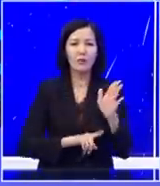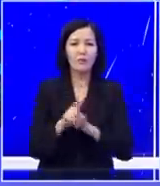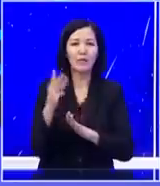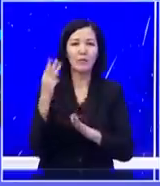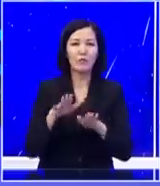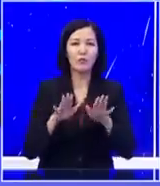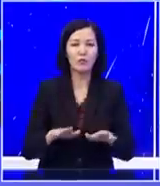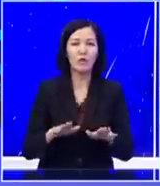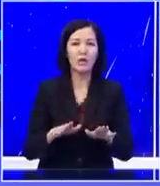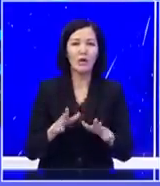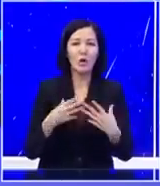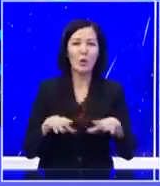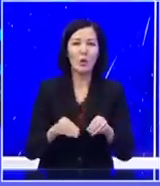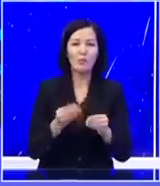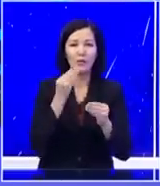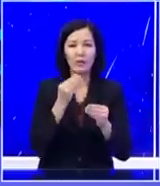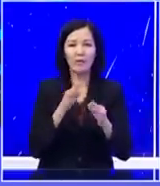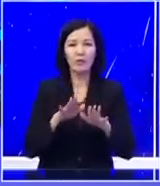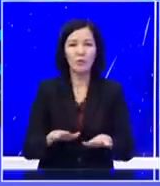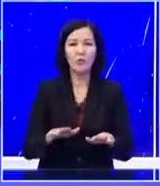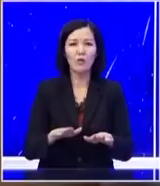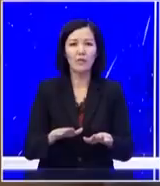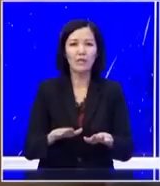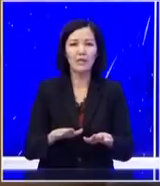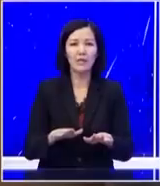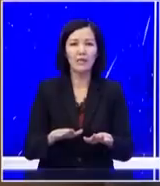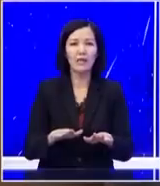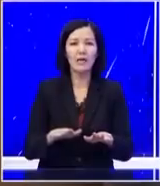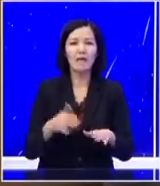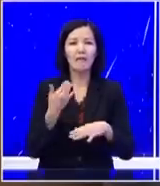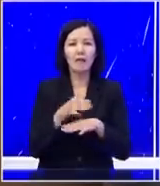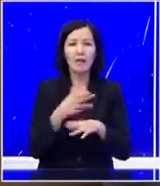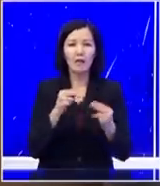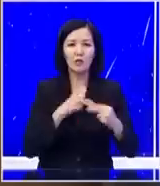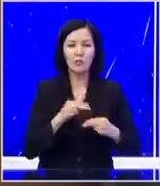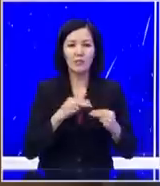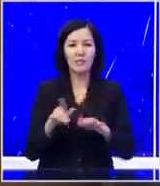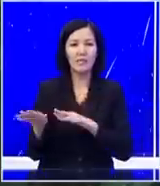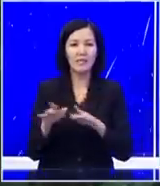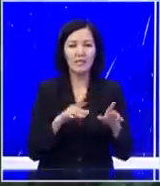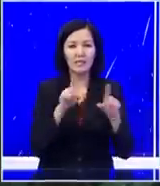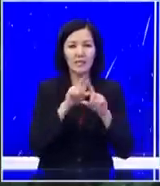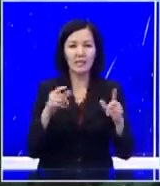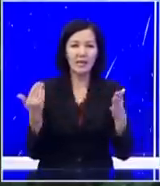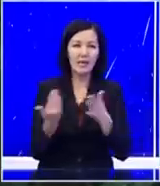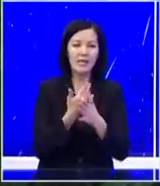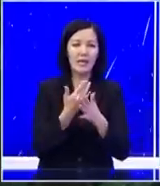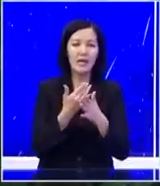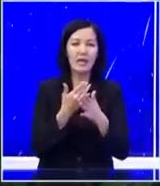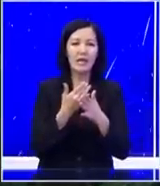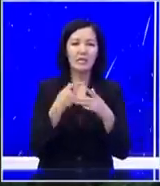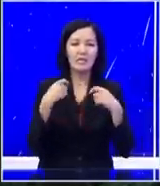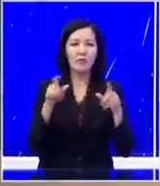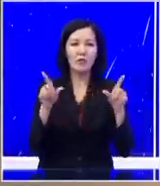30 орынға дейінгі қоғамдық тамақтану орындары, ашық ауада жұмыс істейтін нысандар мен басқа да сауда орындары қайта жанданды.